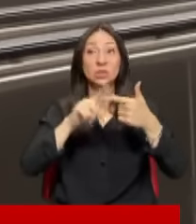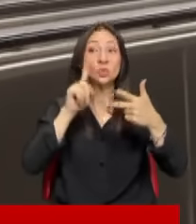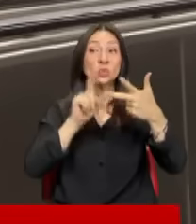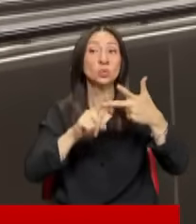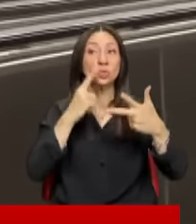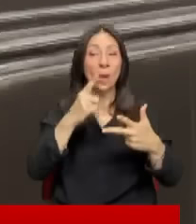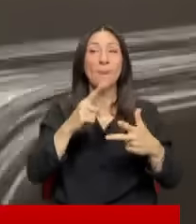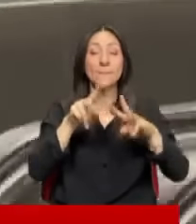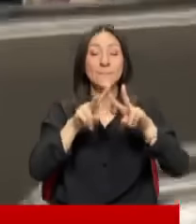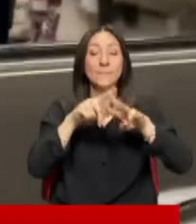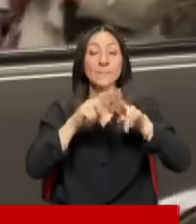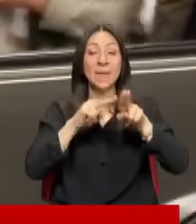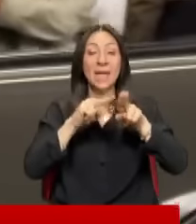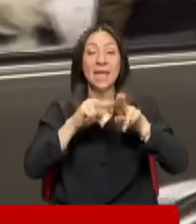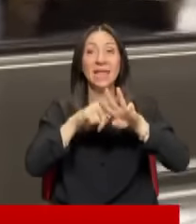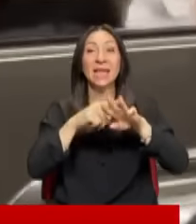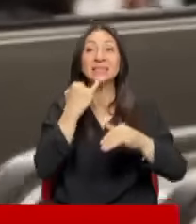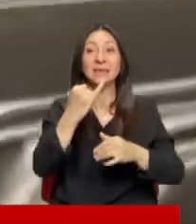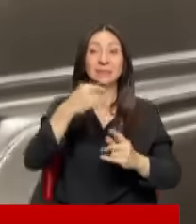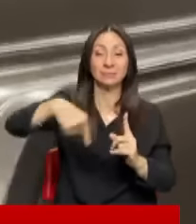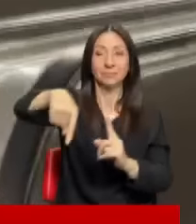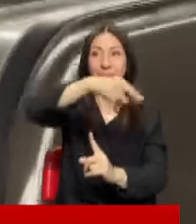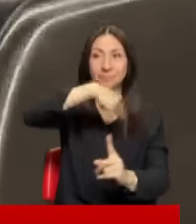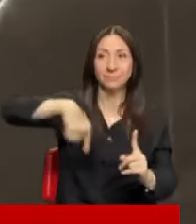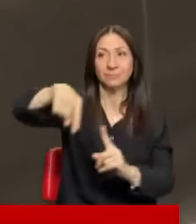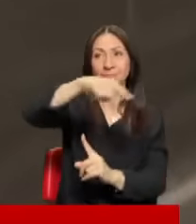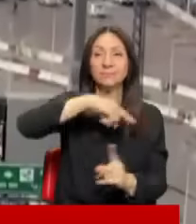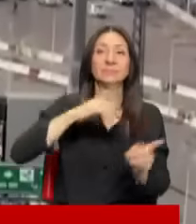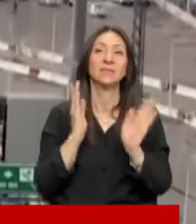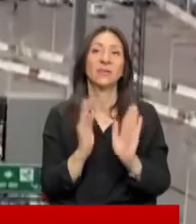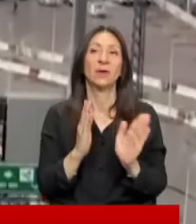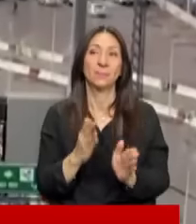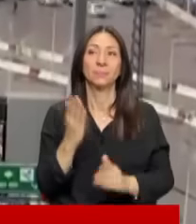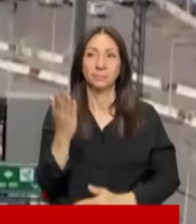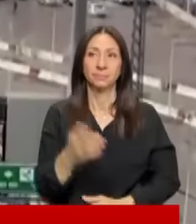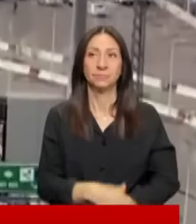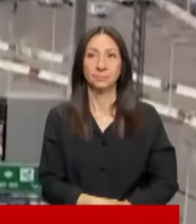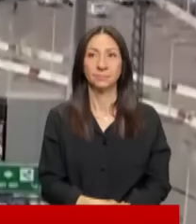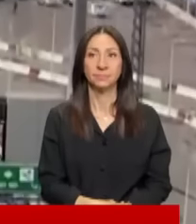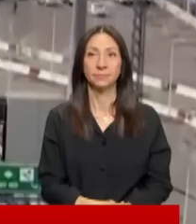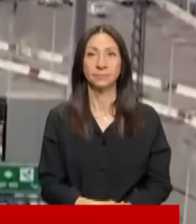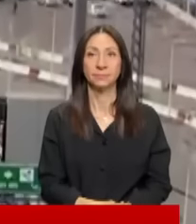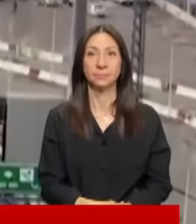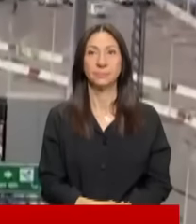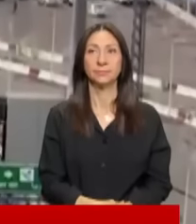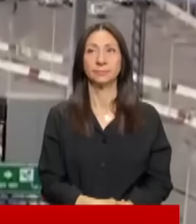günü Mekke'de haccın ziyaret tavafı ve sayını yapmaya devam edecek.